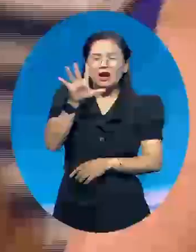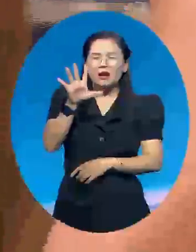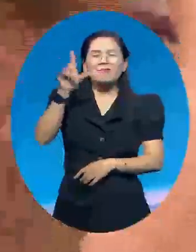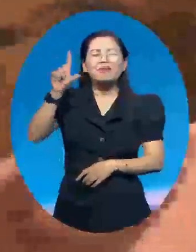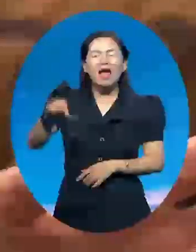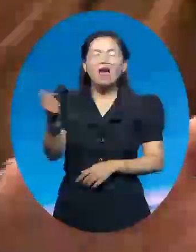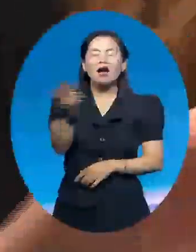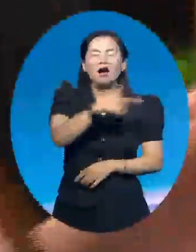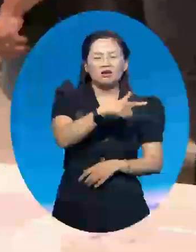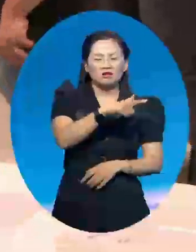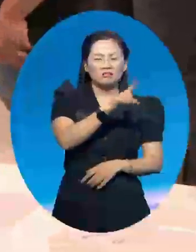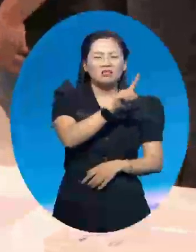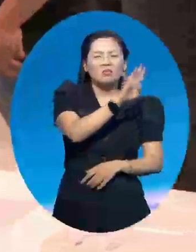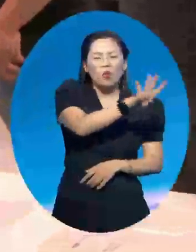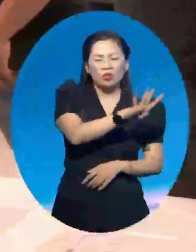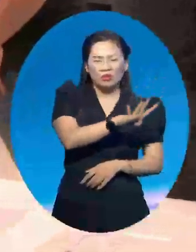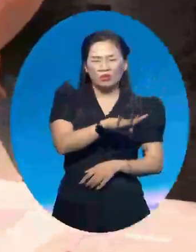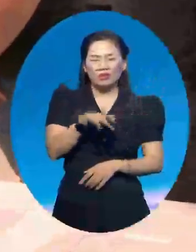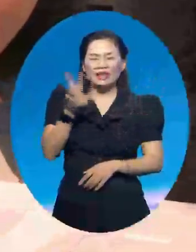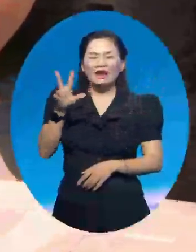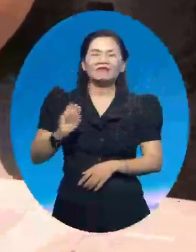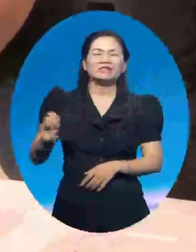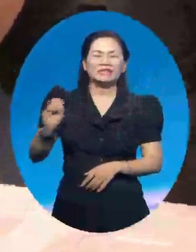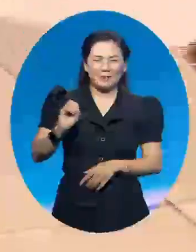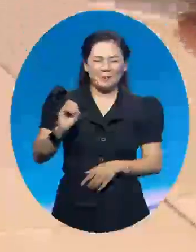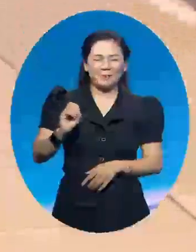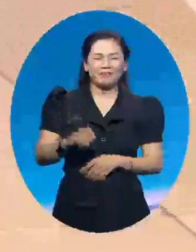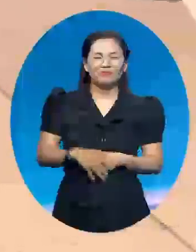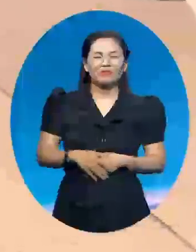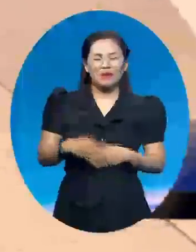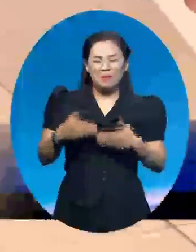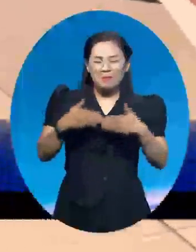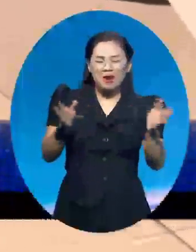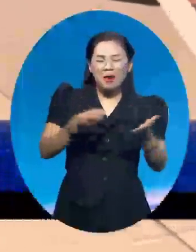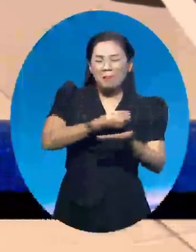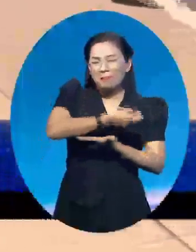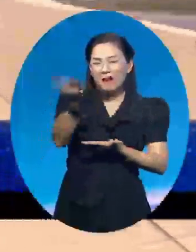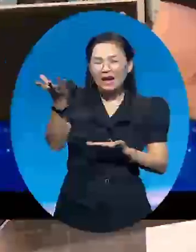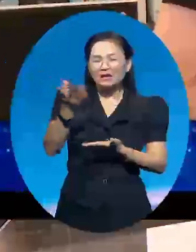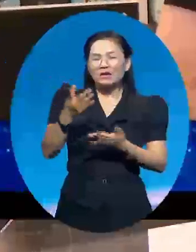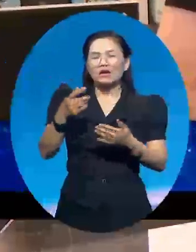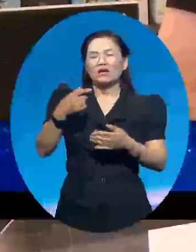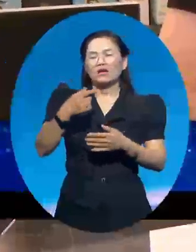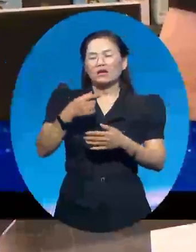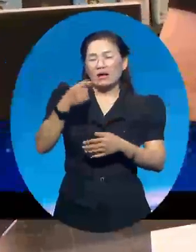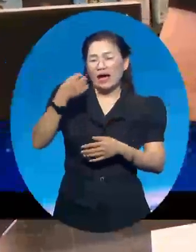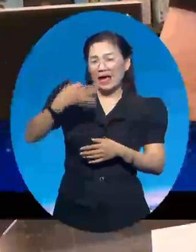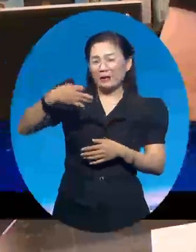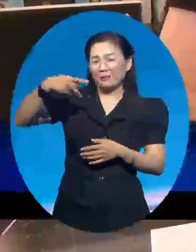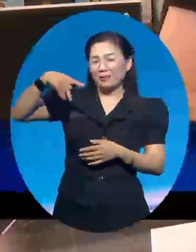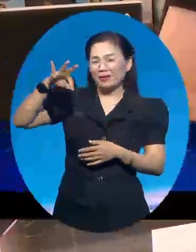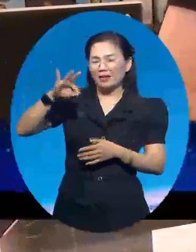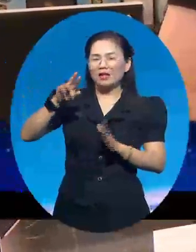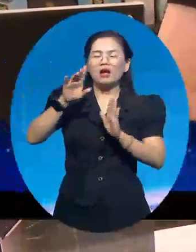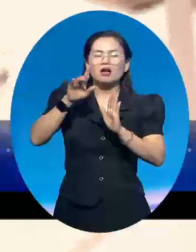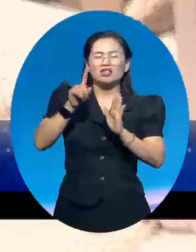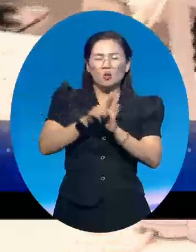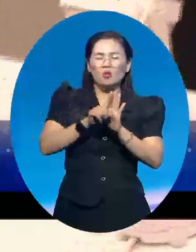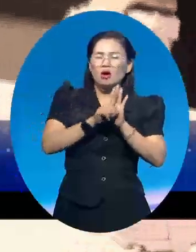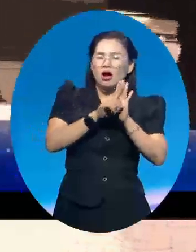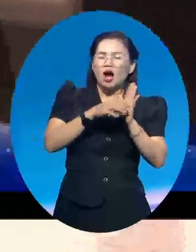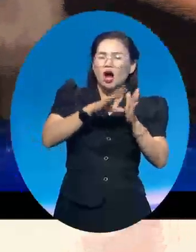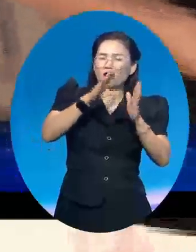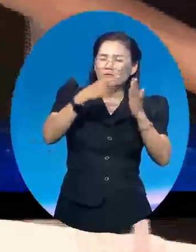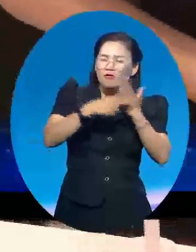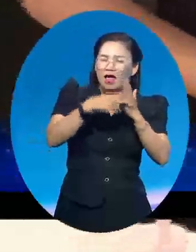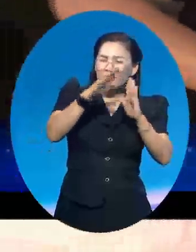khoảng 8% khi mở bán tại thị trường Việt Nam. Trong thời gian mở bán iPhone 15, hệ thống FPT Shop sẽ có nhiều ưu đãi cho khách như đổi